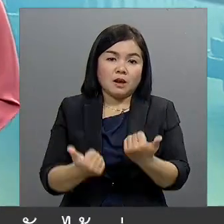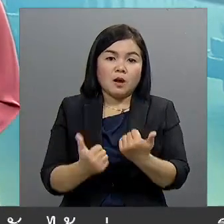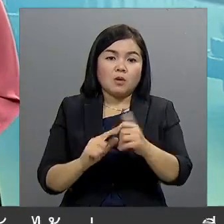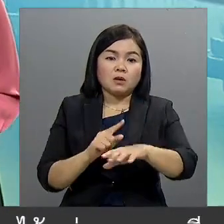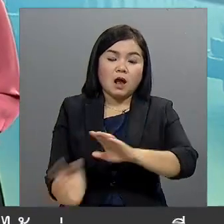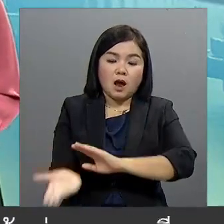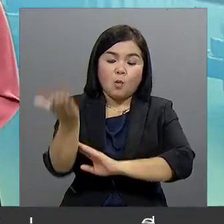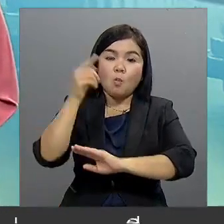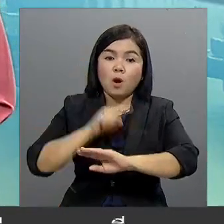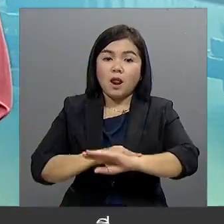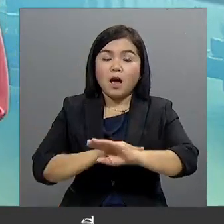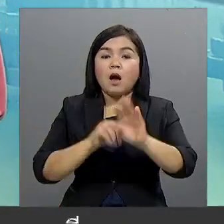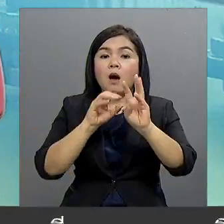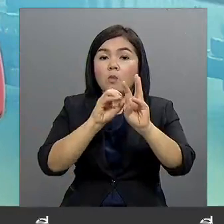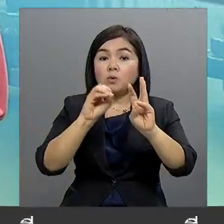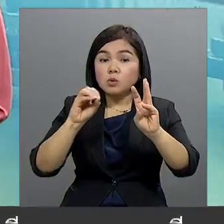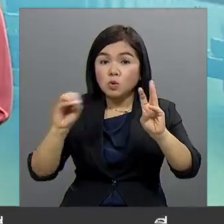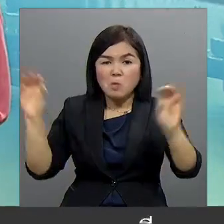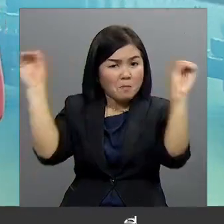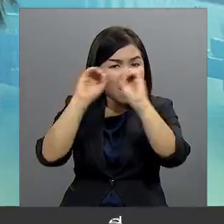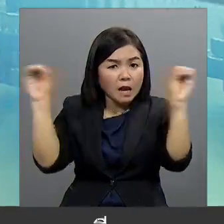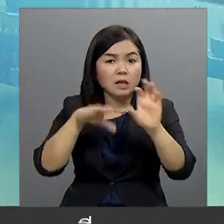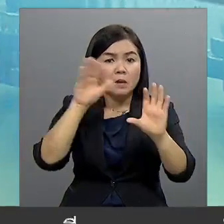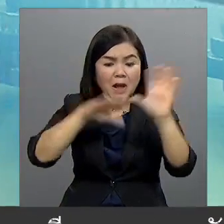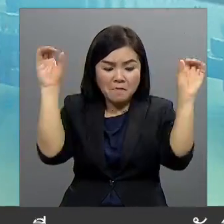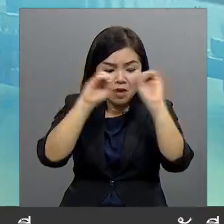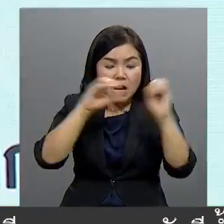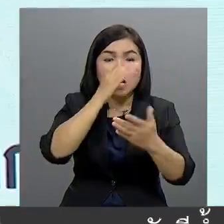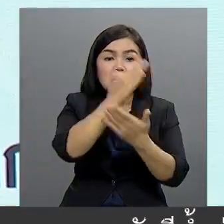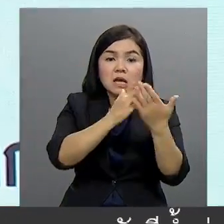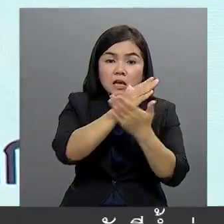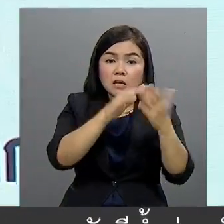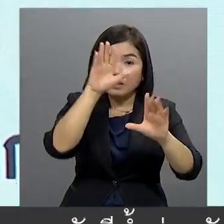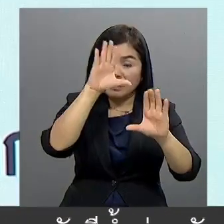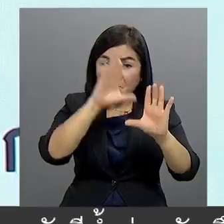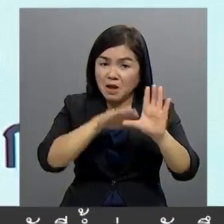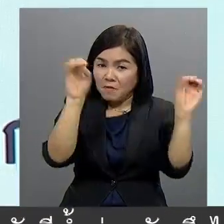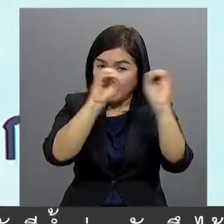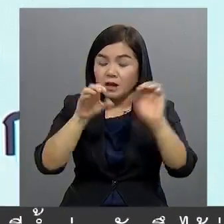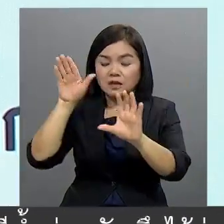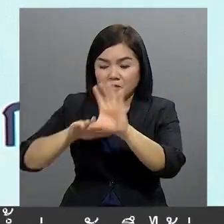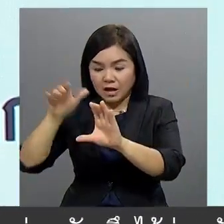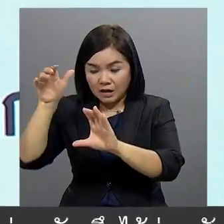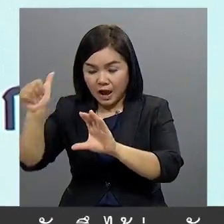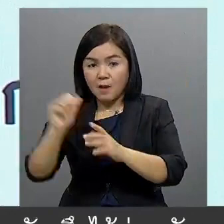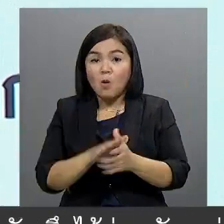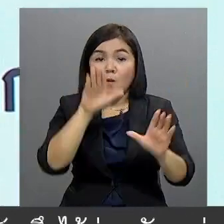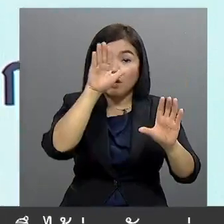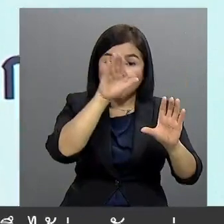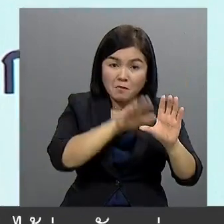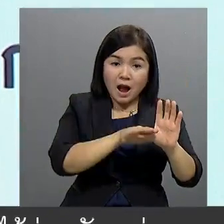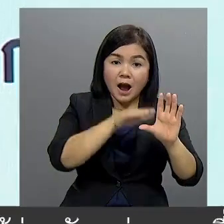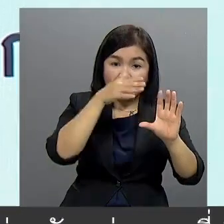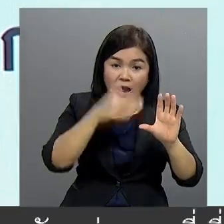ต้นไปคือคนที่ยังไม่เคยลงทะเบียนคนละคร่งมาก่อนนะคะนี่เป็นส่วนหนึ่งอกส่นนึง เคยลงธาเบีนคนละคร่ง